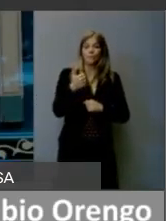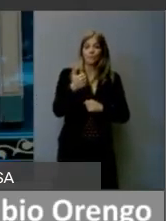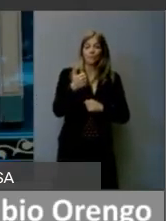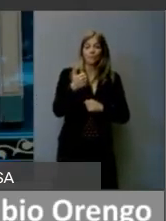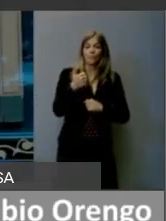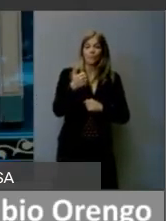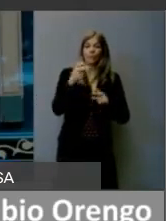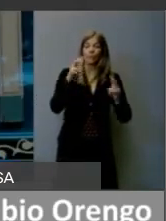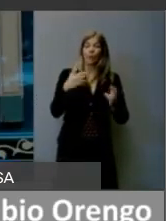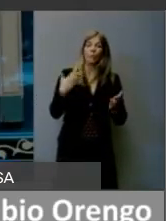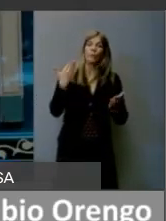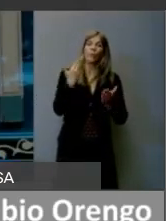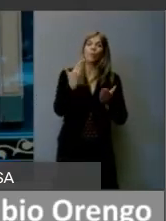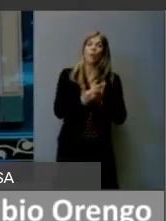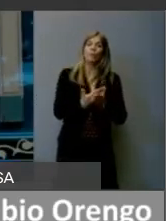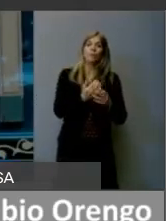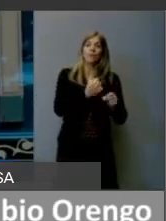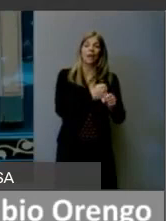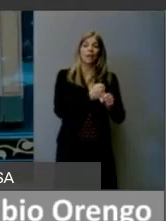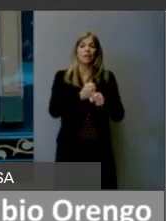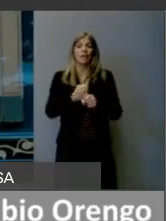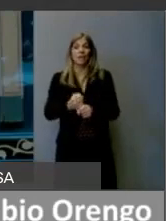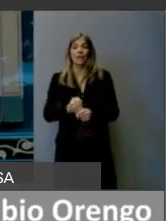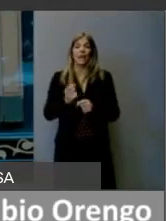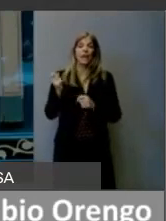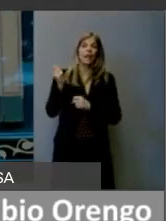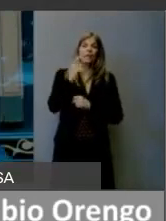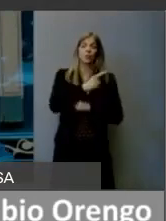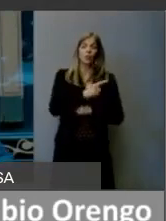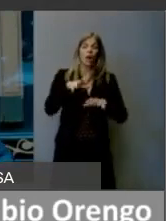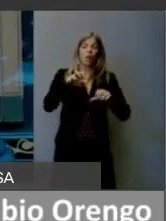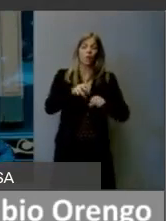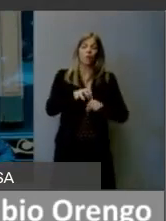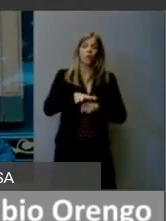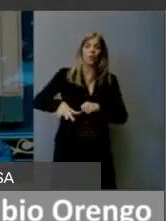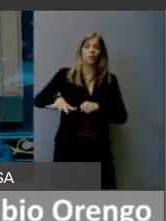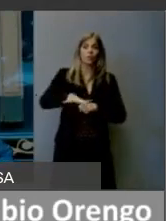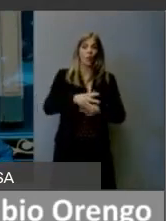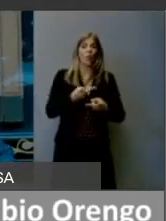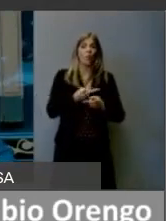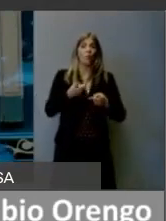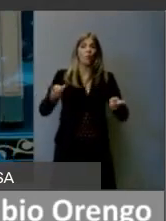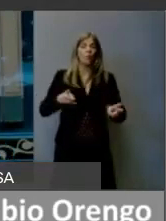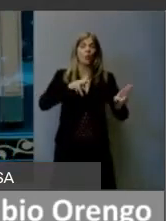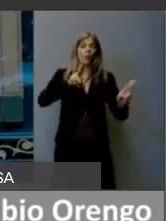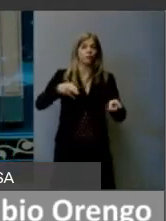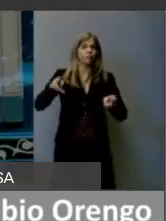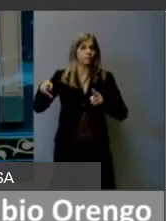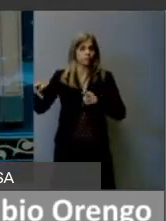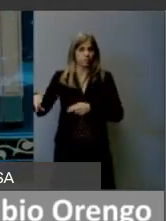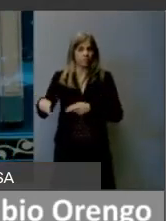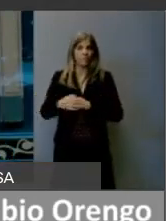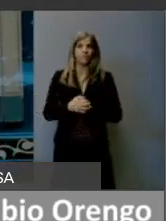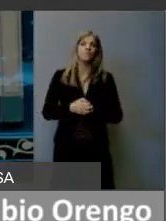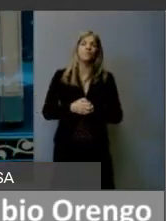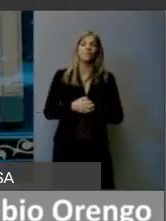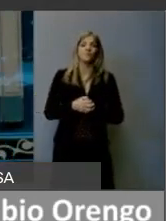proposta deroga sulla gratuità dell'occupazione suolo pubblico per gli esercizi commerciali.